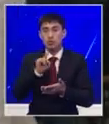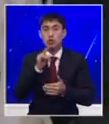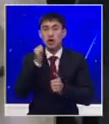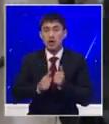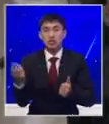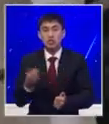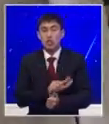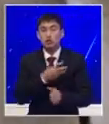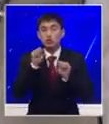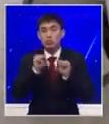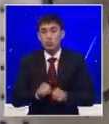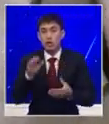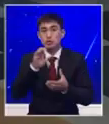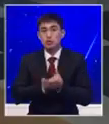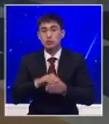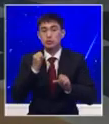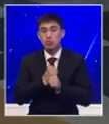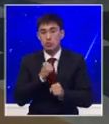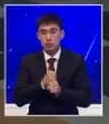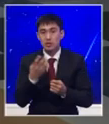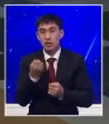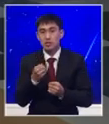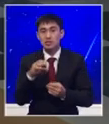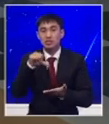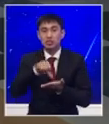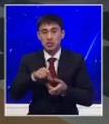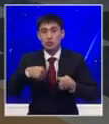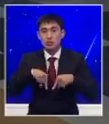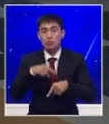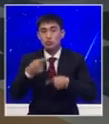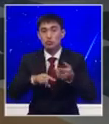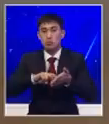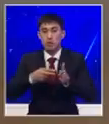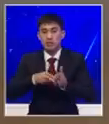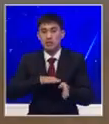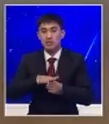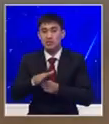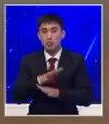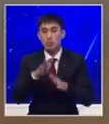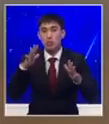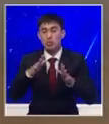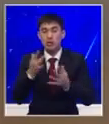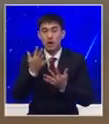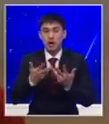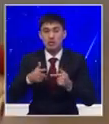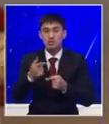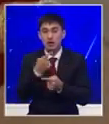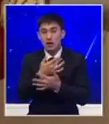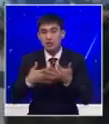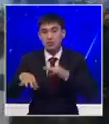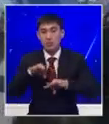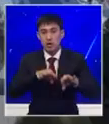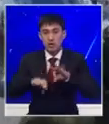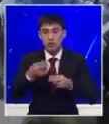каждый желающий может ознакомиться с их работой, а также стать их частью. В будущем планируется реализация еще большего количества разнообразных